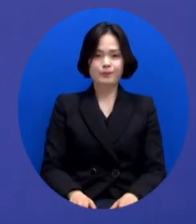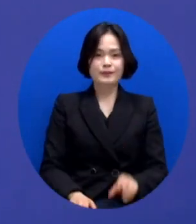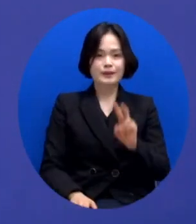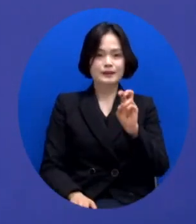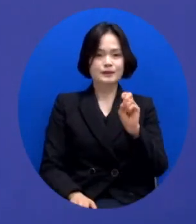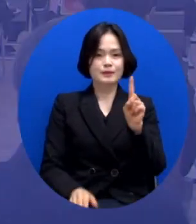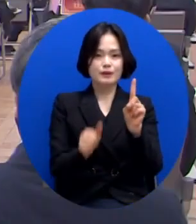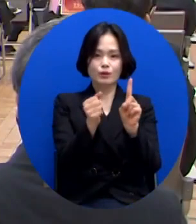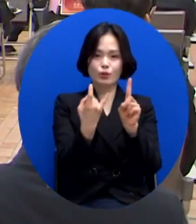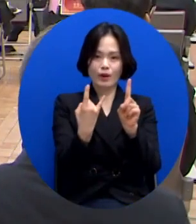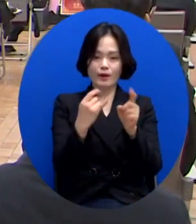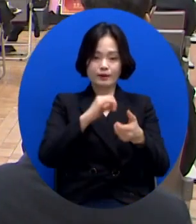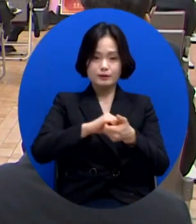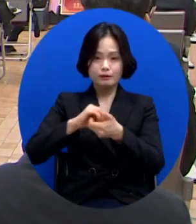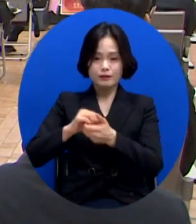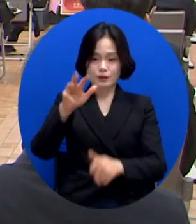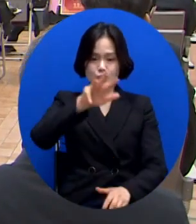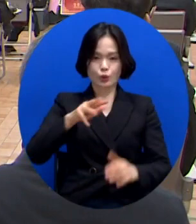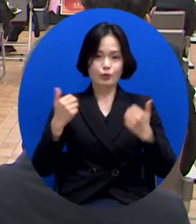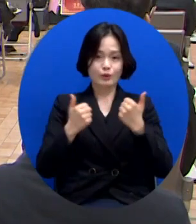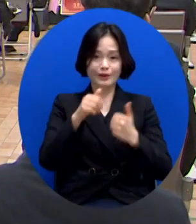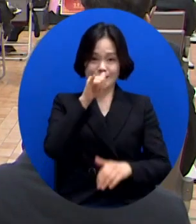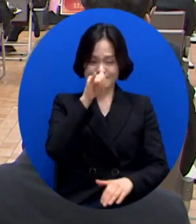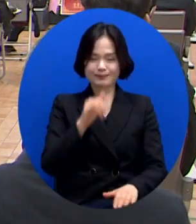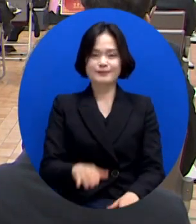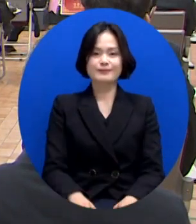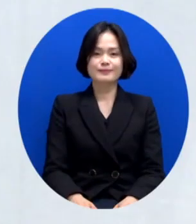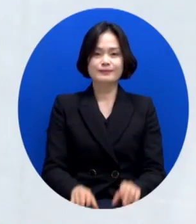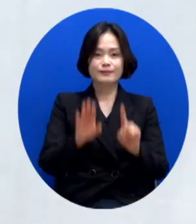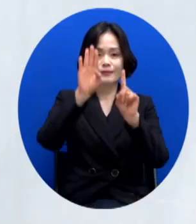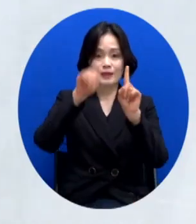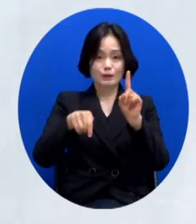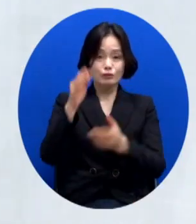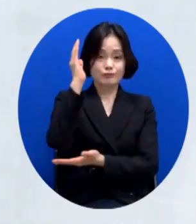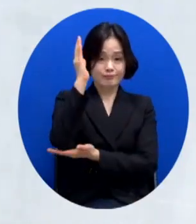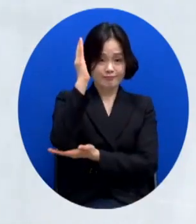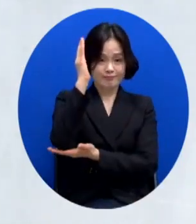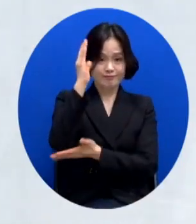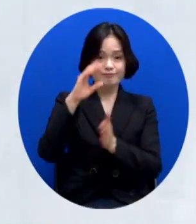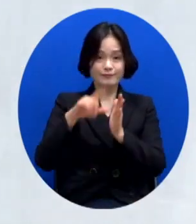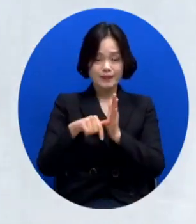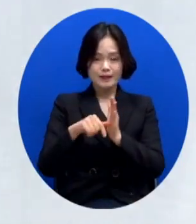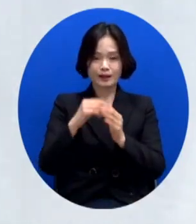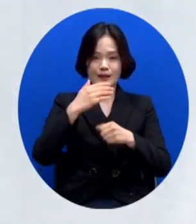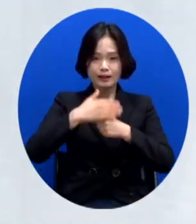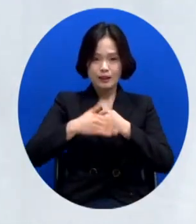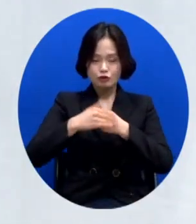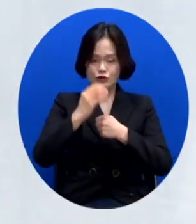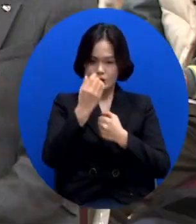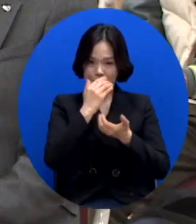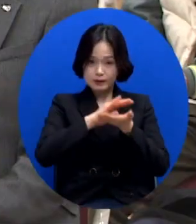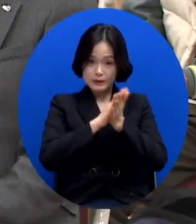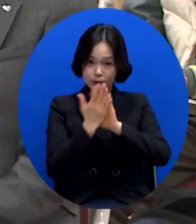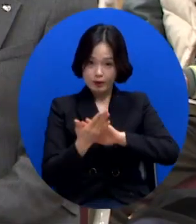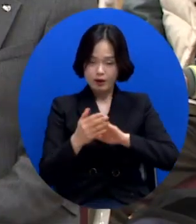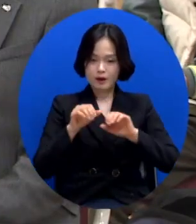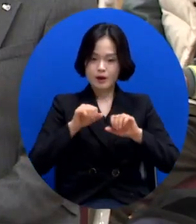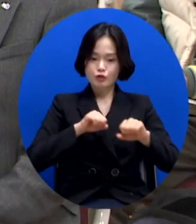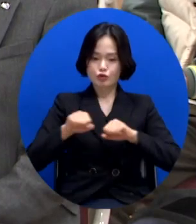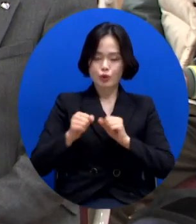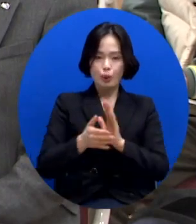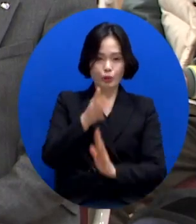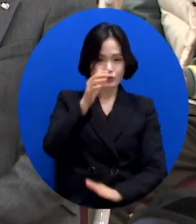열었습니다 1부 예배에서 사단법인 대구 성시화 운동본부 대표 본부장 김일영 목사는